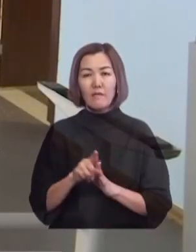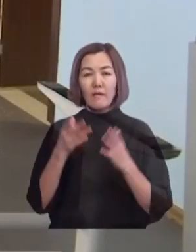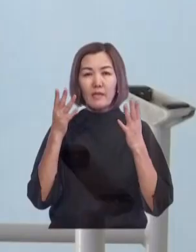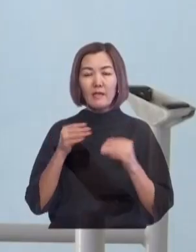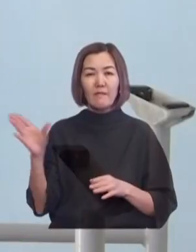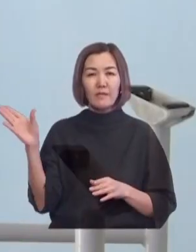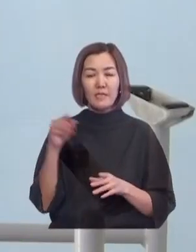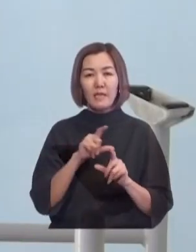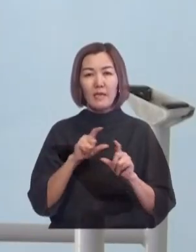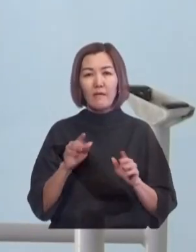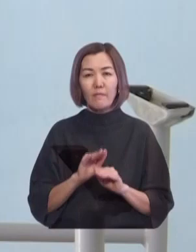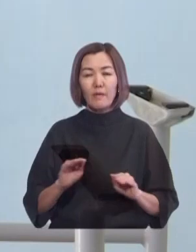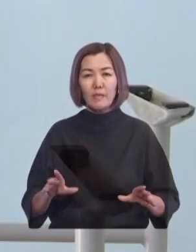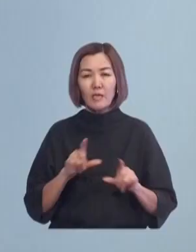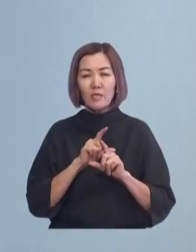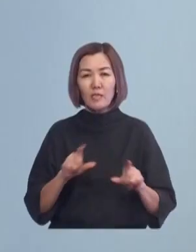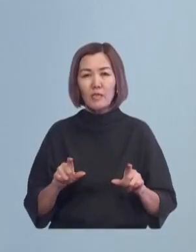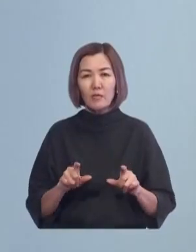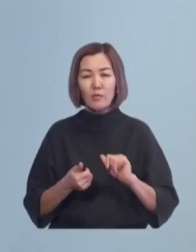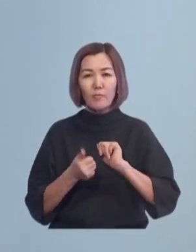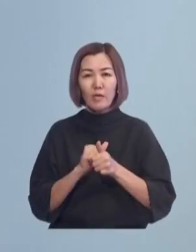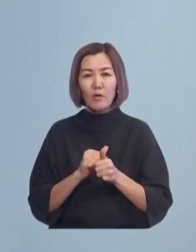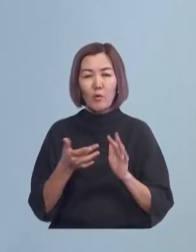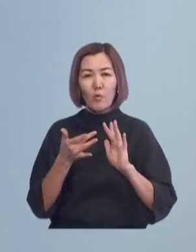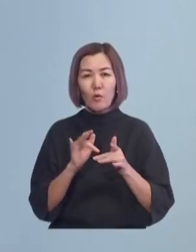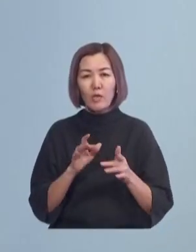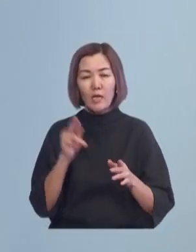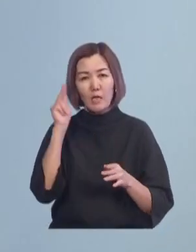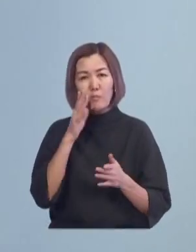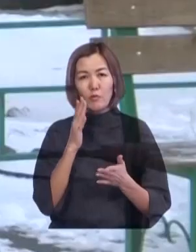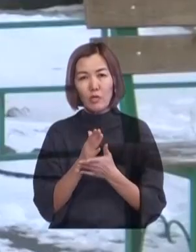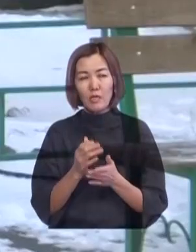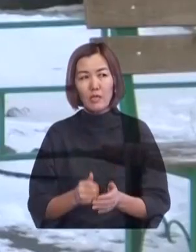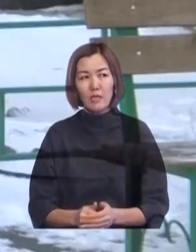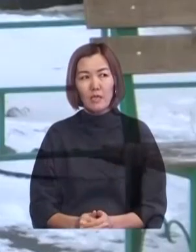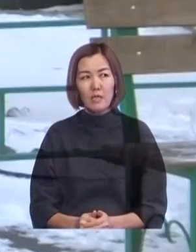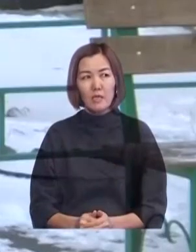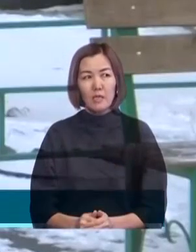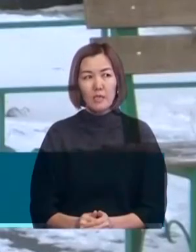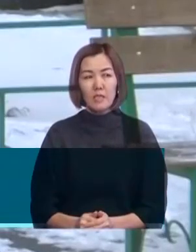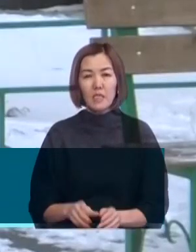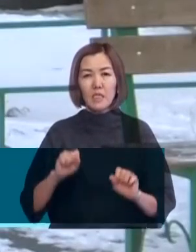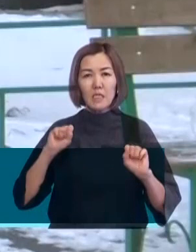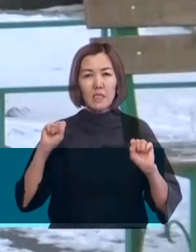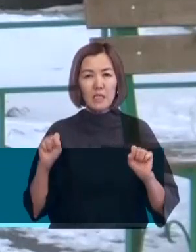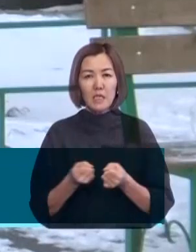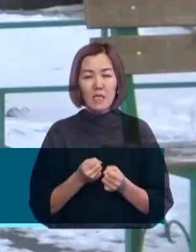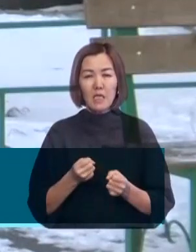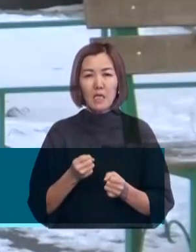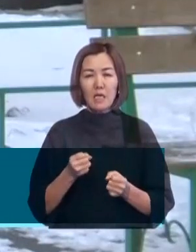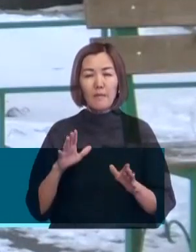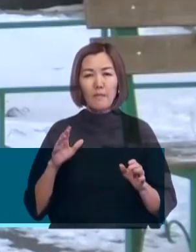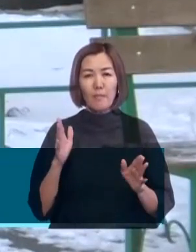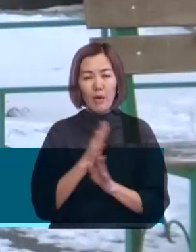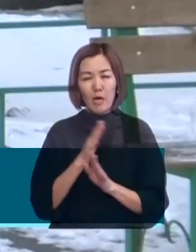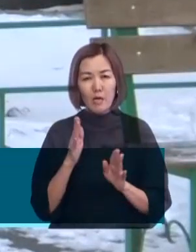учащиеся школ, а также воспитанники дошкольных учреждений переходят на онлайн-обучение. Наступление сильных морозов стало настоящим испытанием для